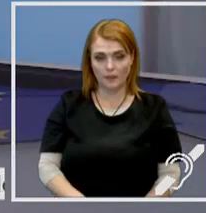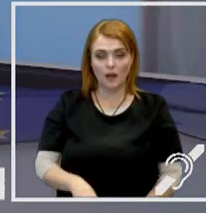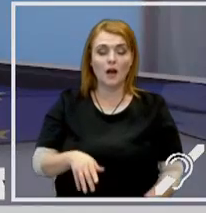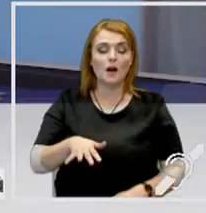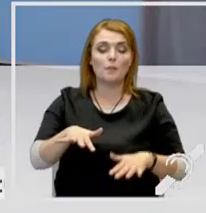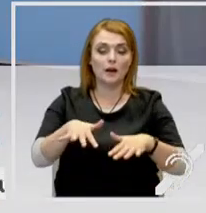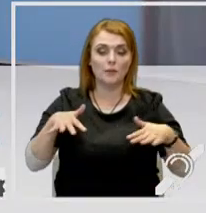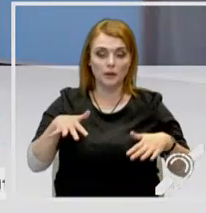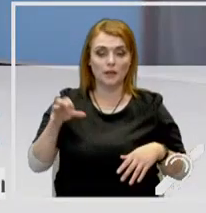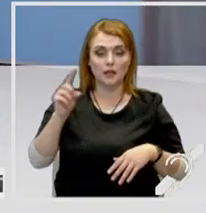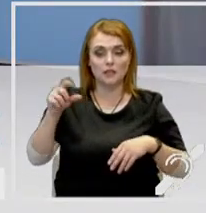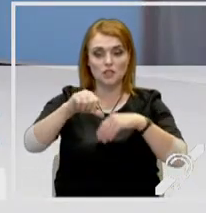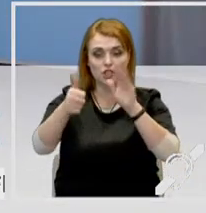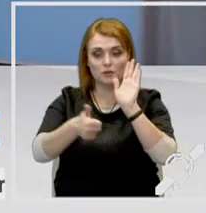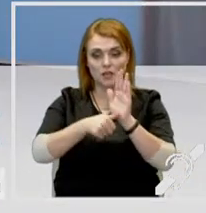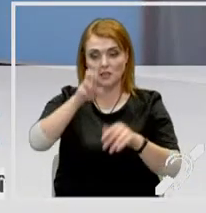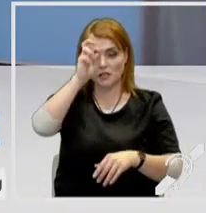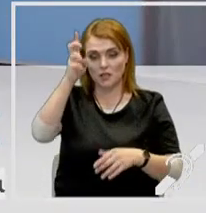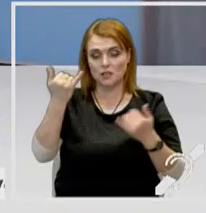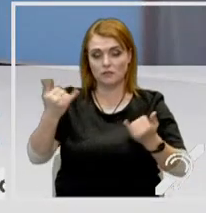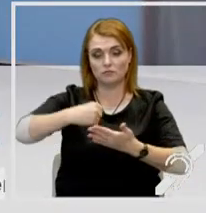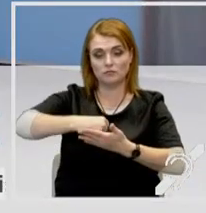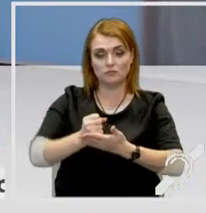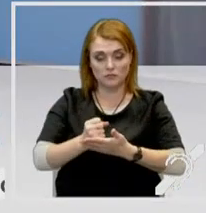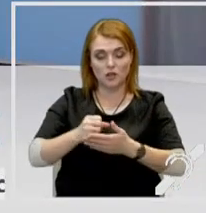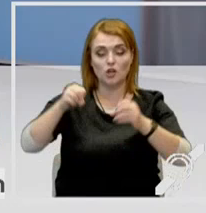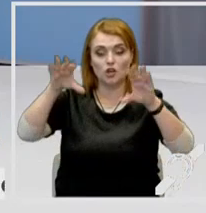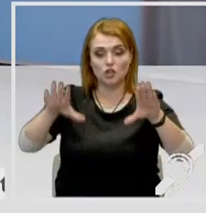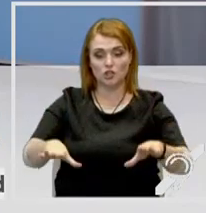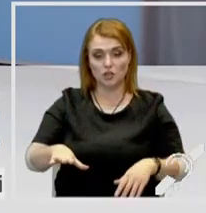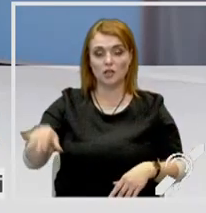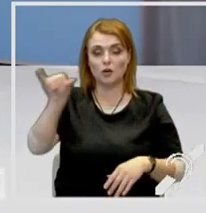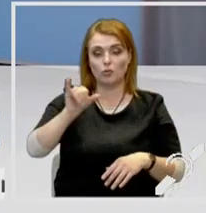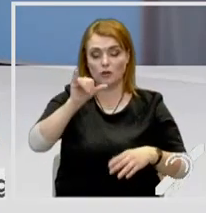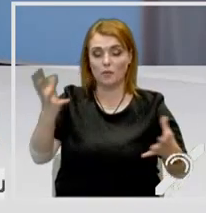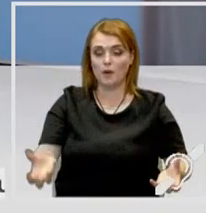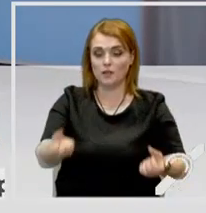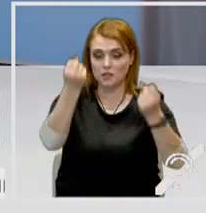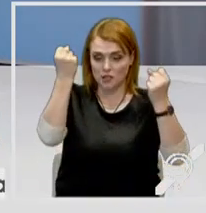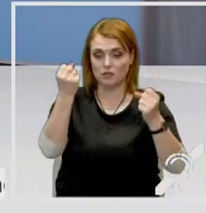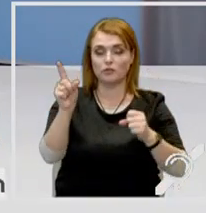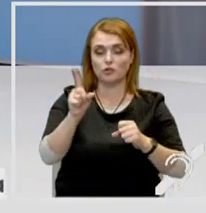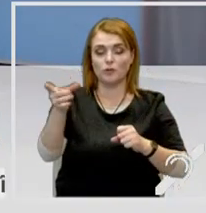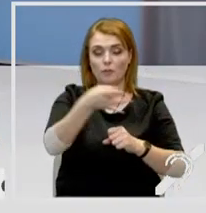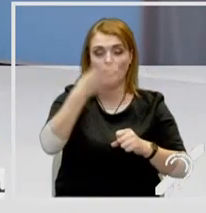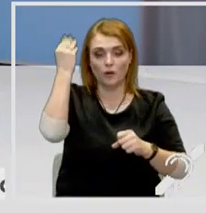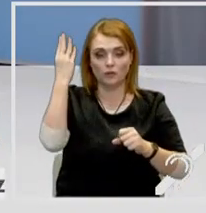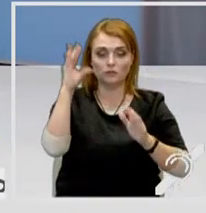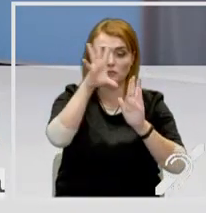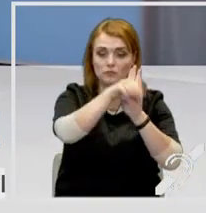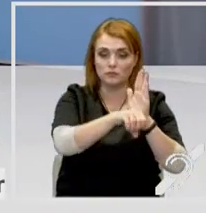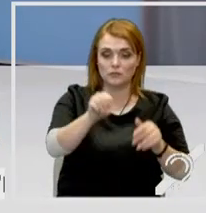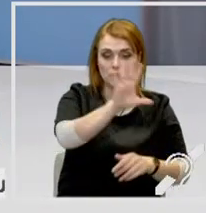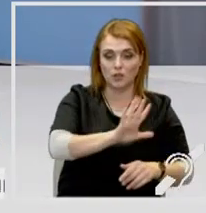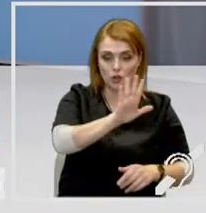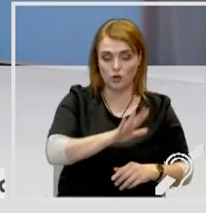Parlamentarii din 16 țări au adoptat astăzi o rezoluție prin care sprijină integrarea europeană a Republicii Moldova ca parte a Inițiativei